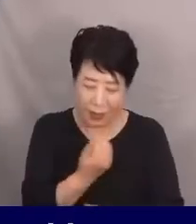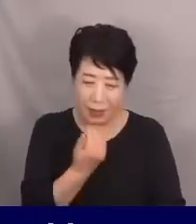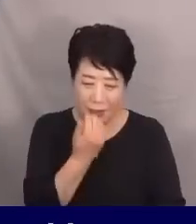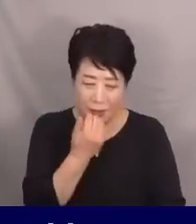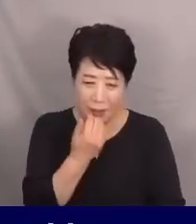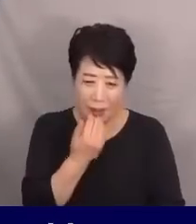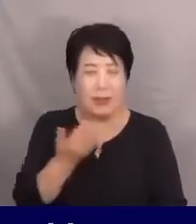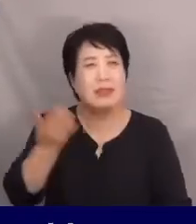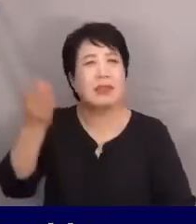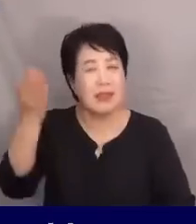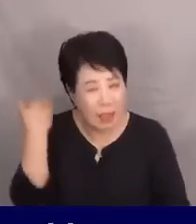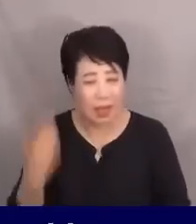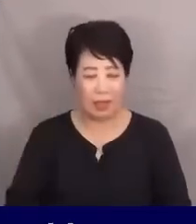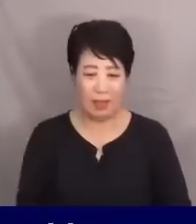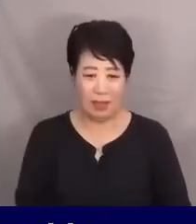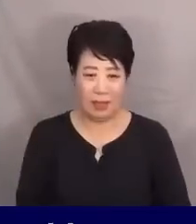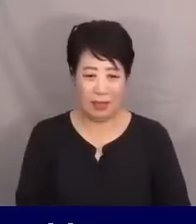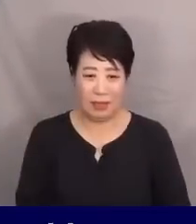지난